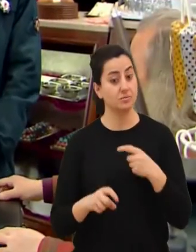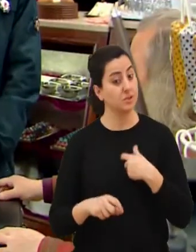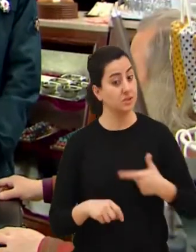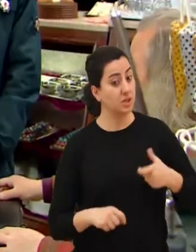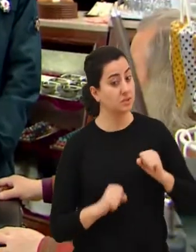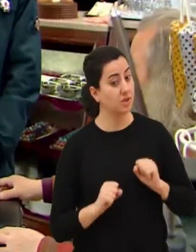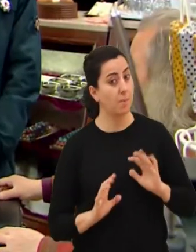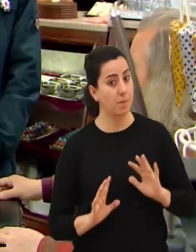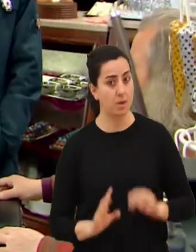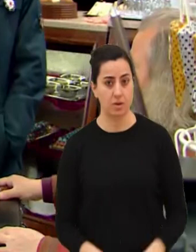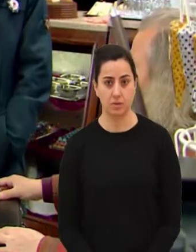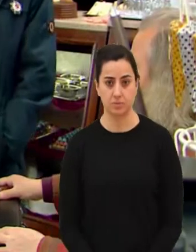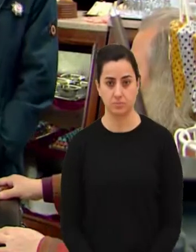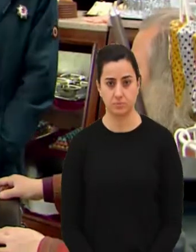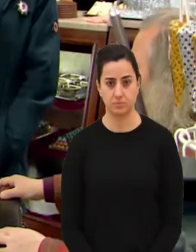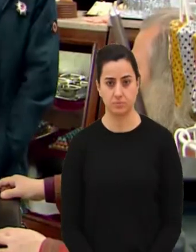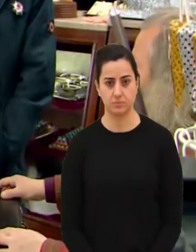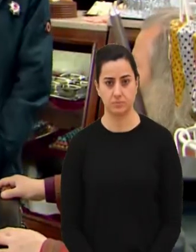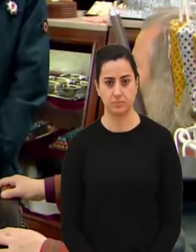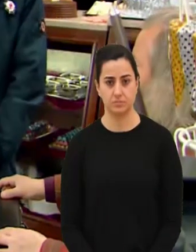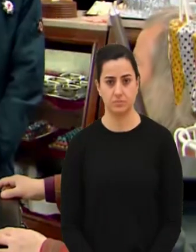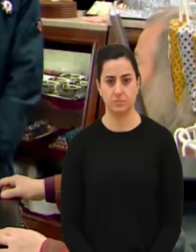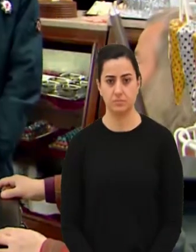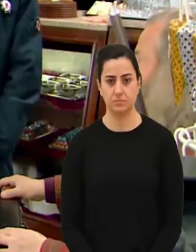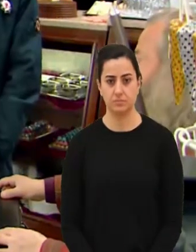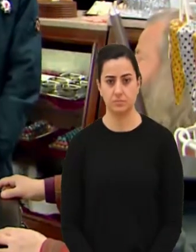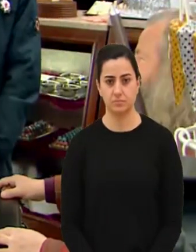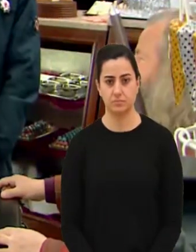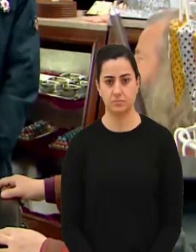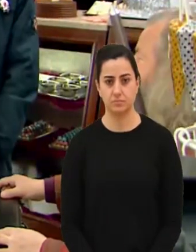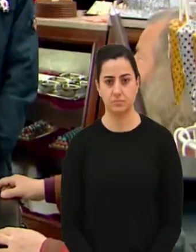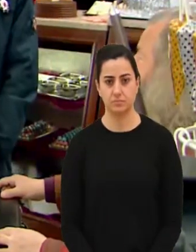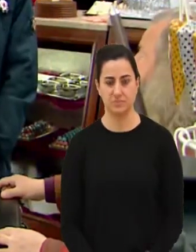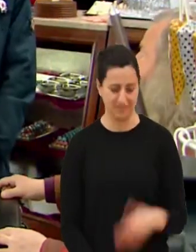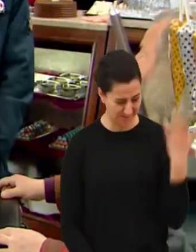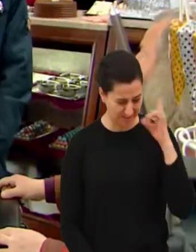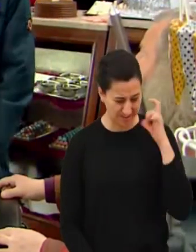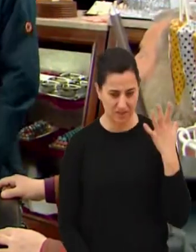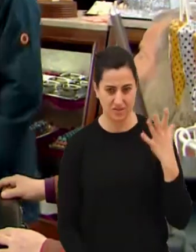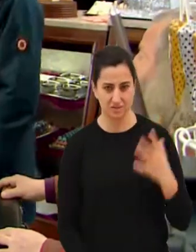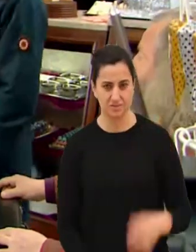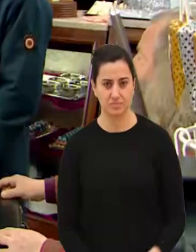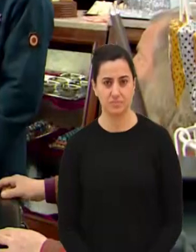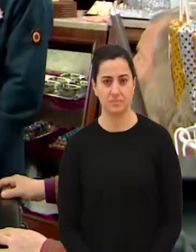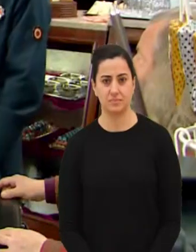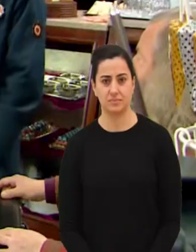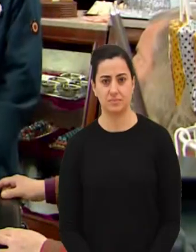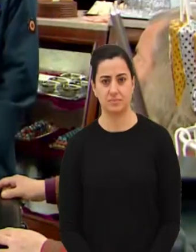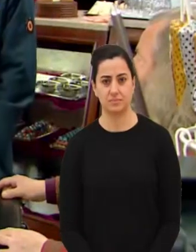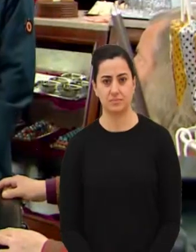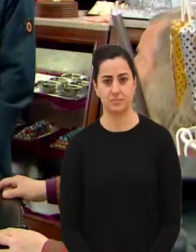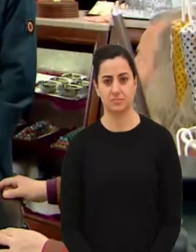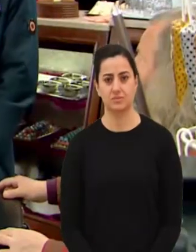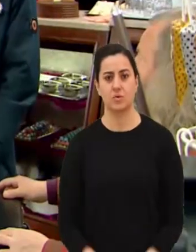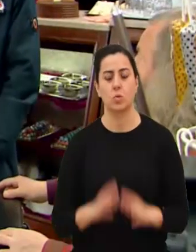silahımı kullandırmak zorunda bırakma. Basri'ye uzattığı eline vurdu Rıza. Hareketlerine dikkat et biraz silahı. Özür